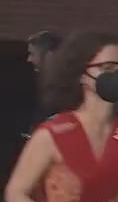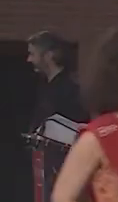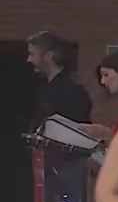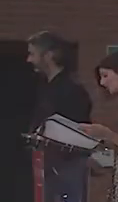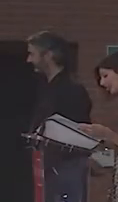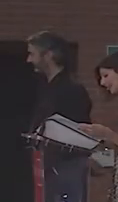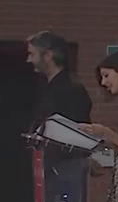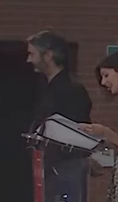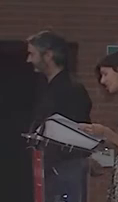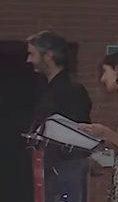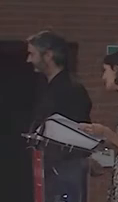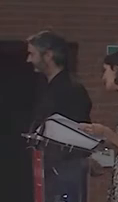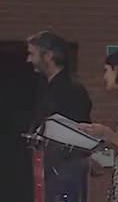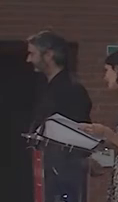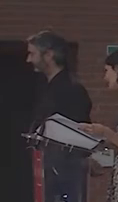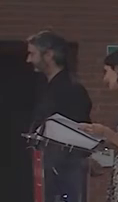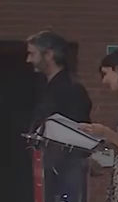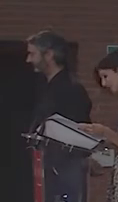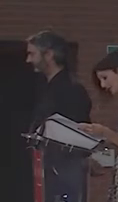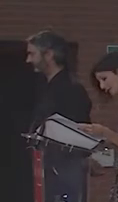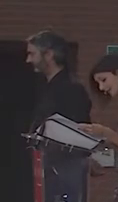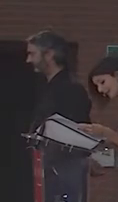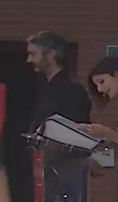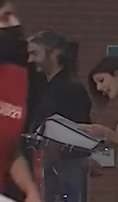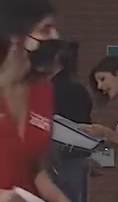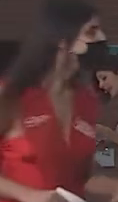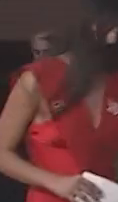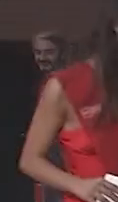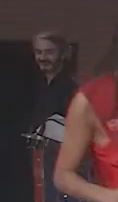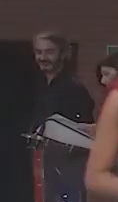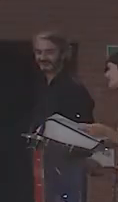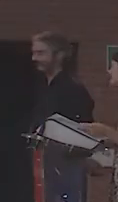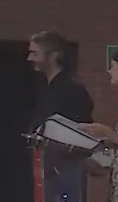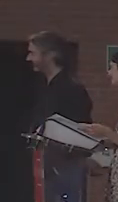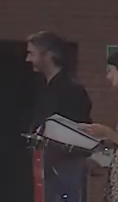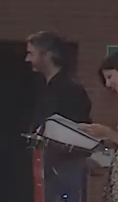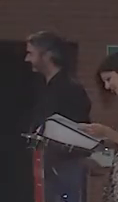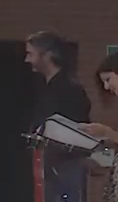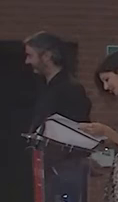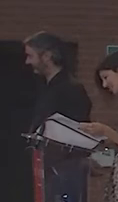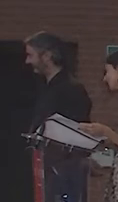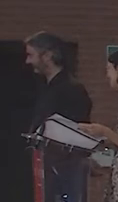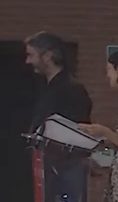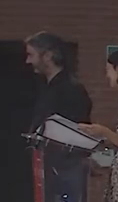Lisenda Morral Campreciós. Que bonic aquest cognom. L'Anna Moixí Bertrolí.